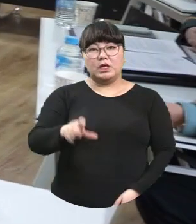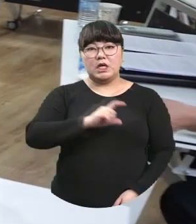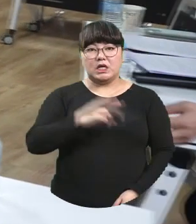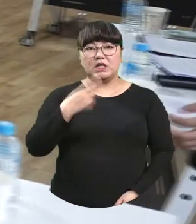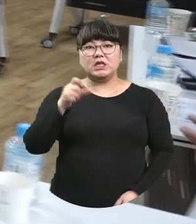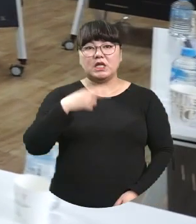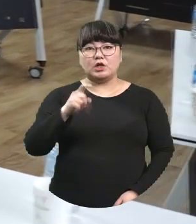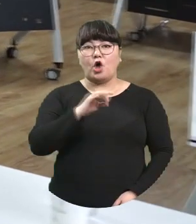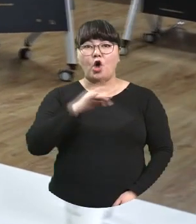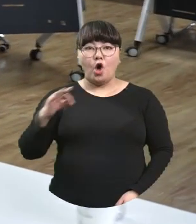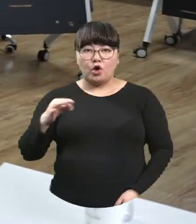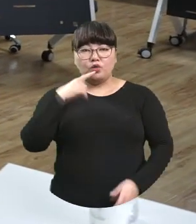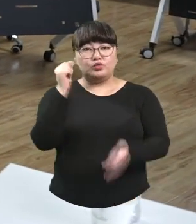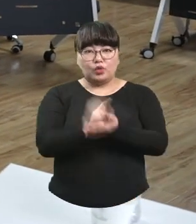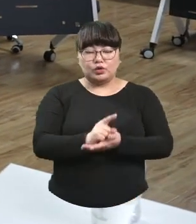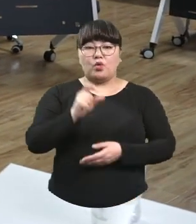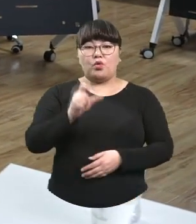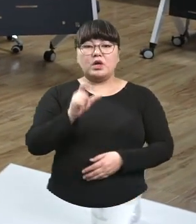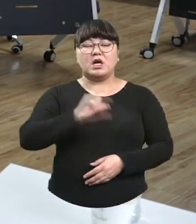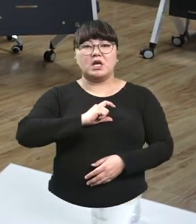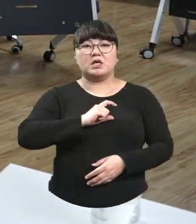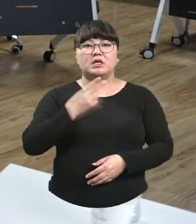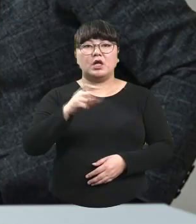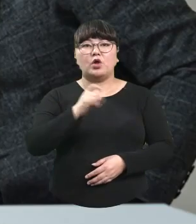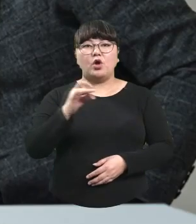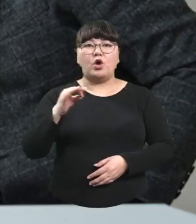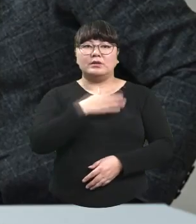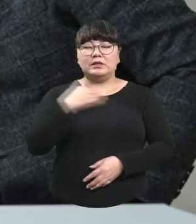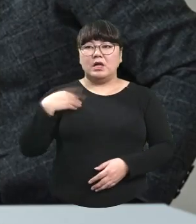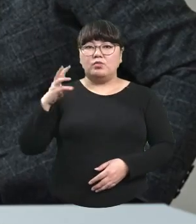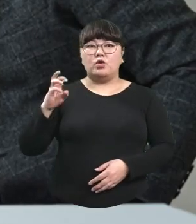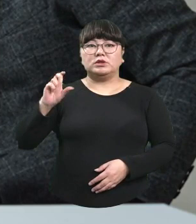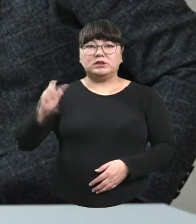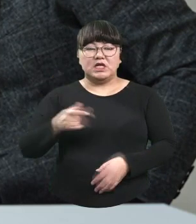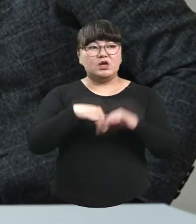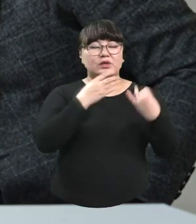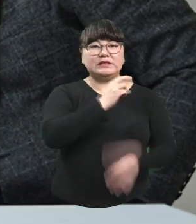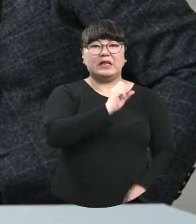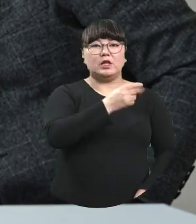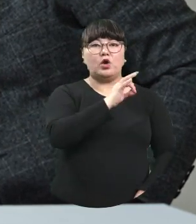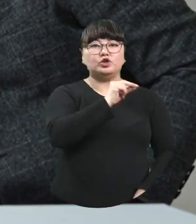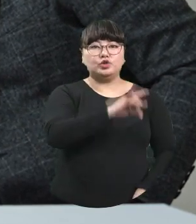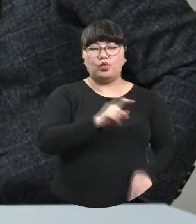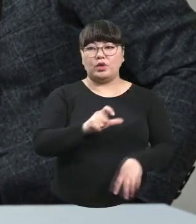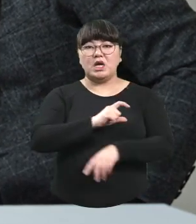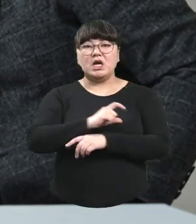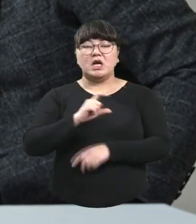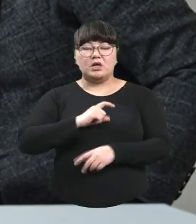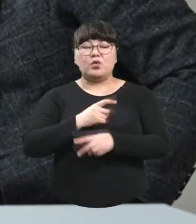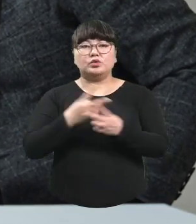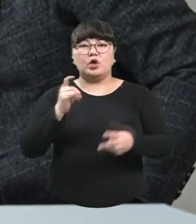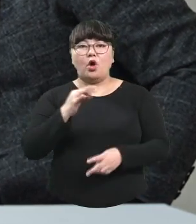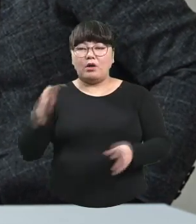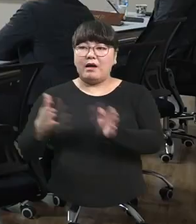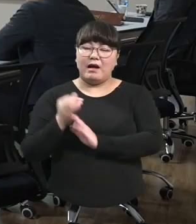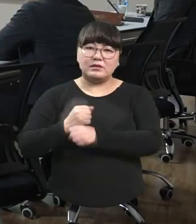хүний эрхийн дэд хорооны тогтоолын дагуу хүний эрхийн дэд хорооны дарга мөн цэцэг Улсын Хурлын гишүүн сандаг учир хүний эрхийн үндэсний хорооны